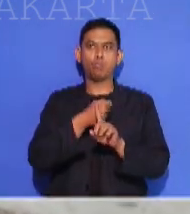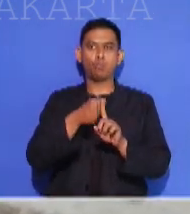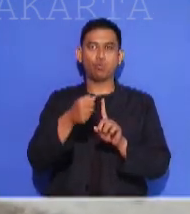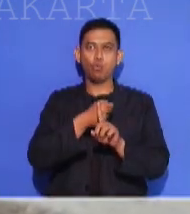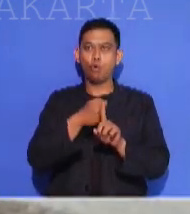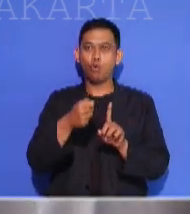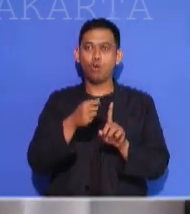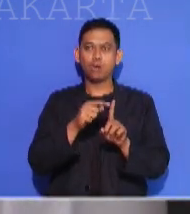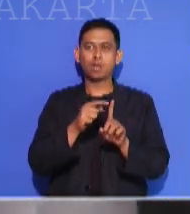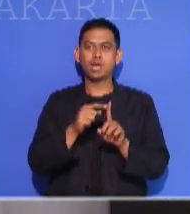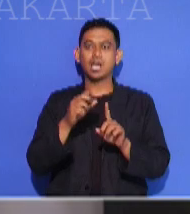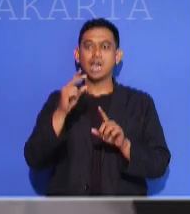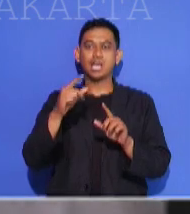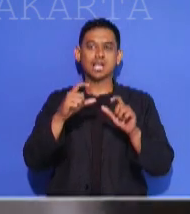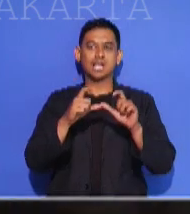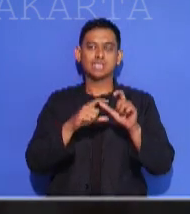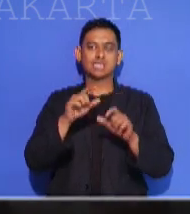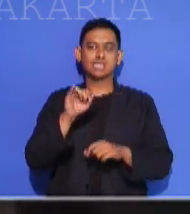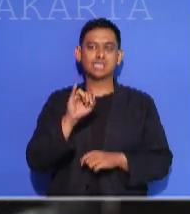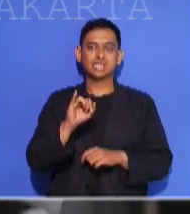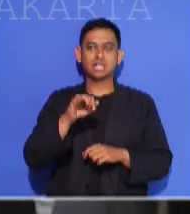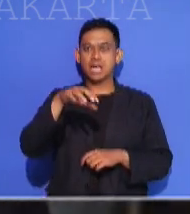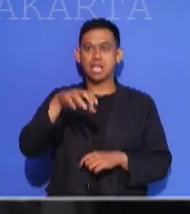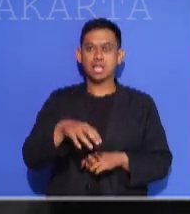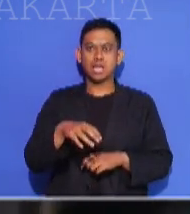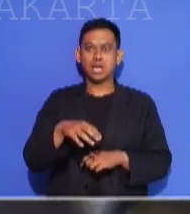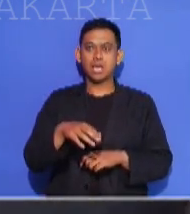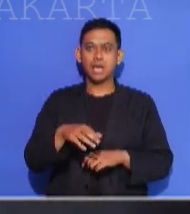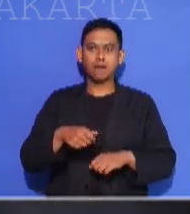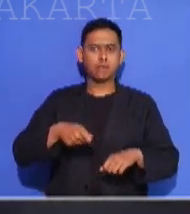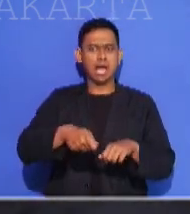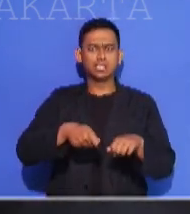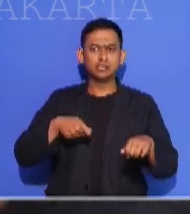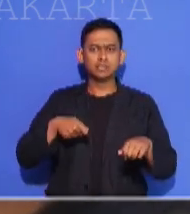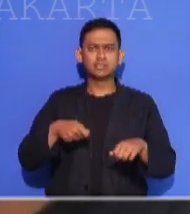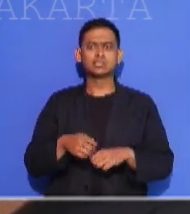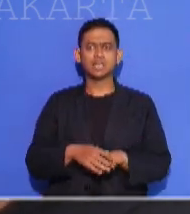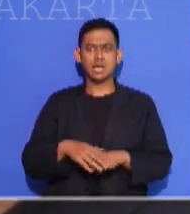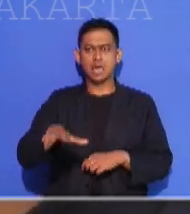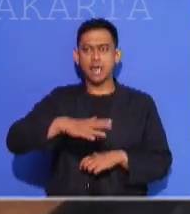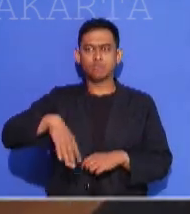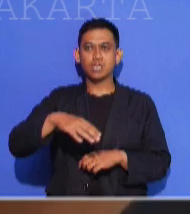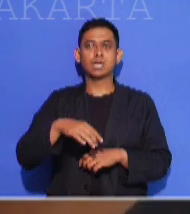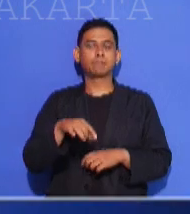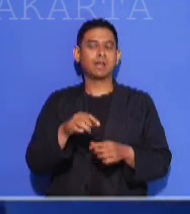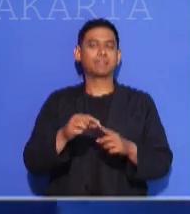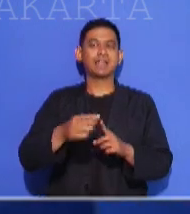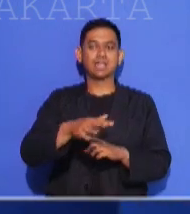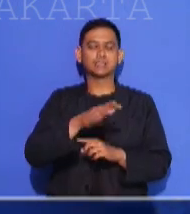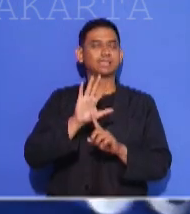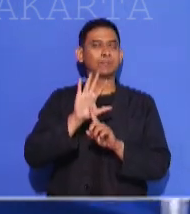korban RSI di sebuah tempat penggergajian kayu di wilayah Parangtritis, Kretek, Bantul pada Minggu 13 Oktober lalu